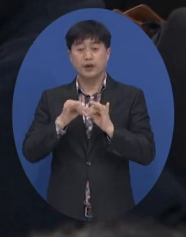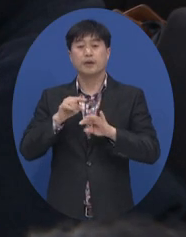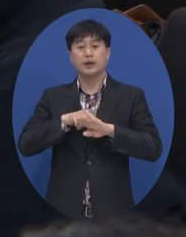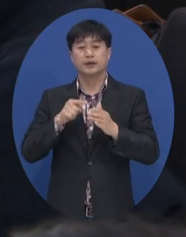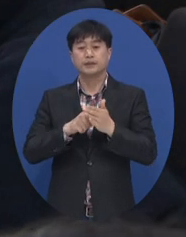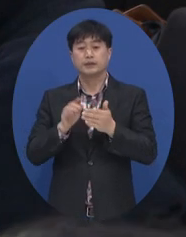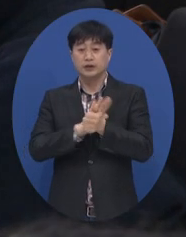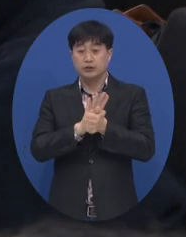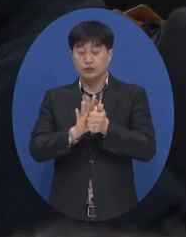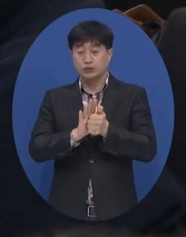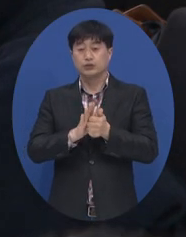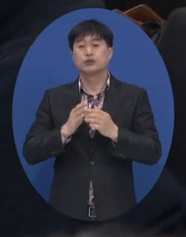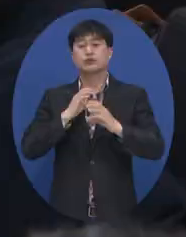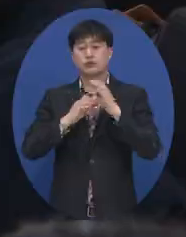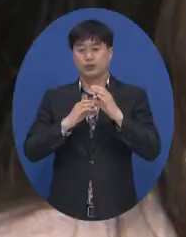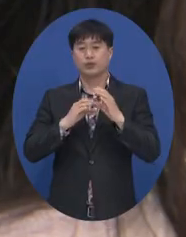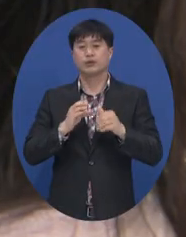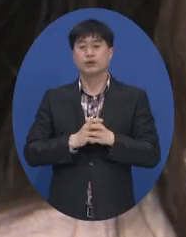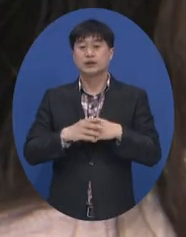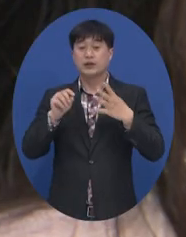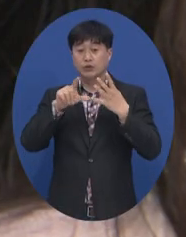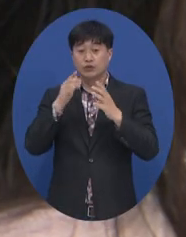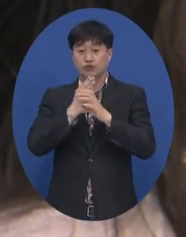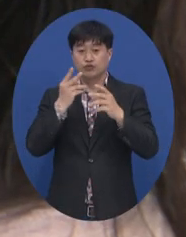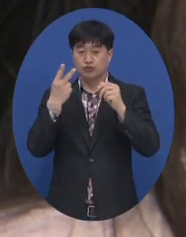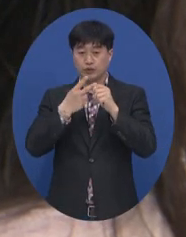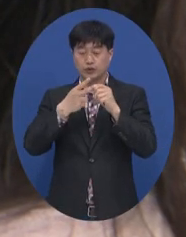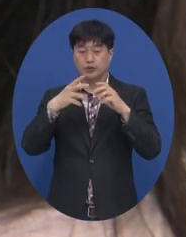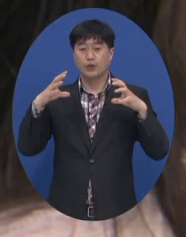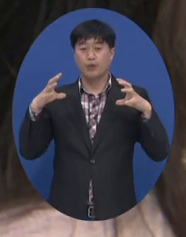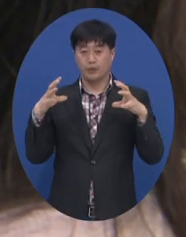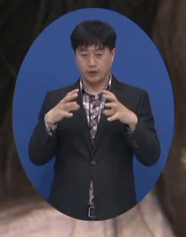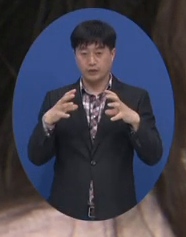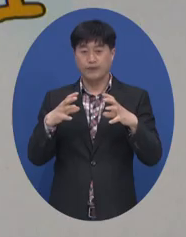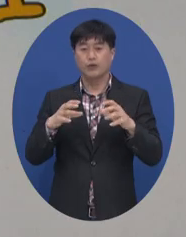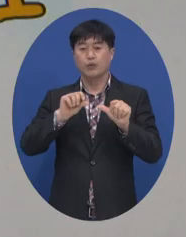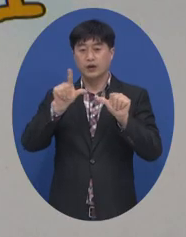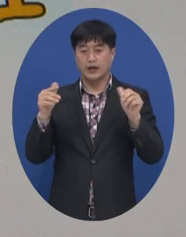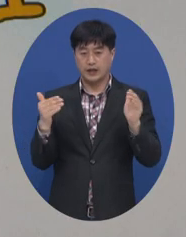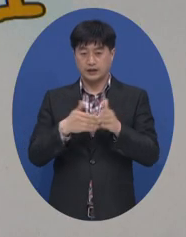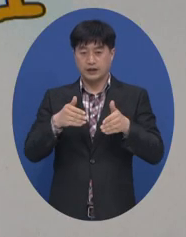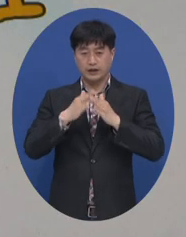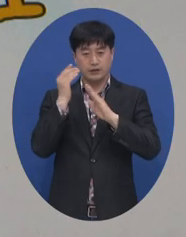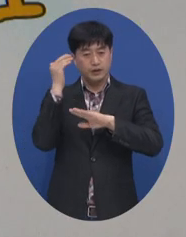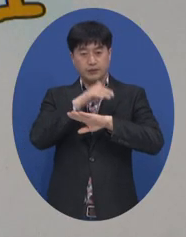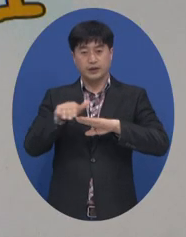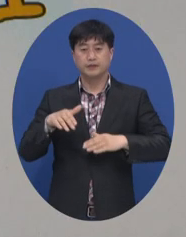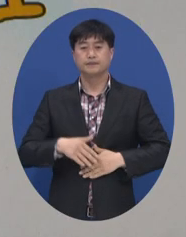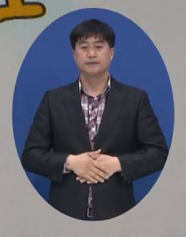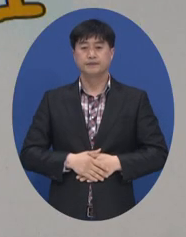참고로 4월 중 두번째 공모가 진행되며 오는 5월까지 게시할 예정입니다